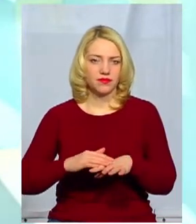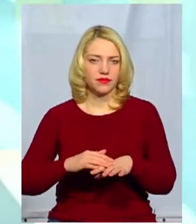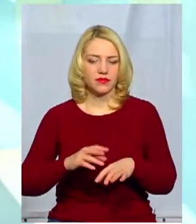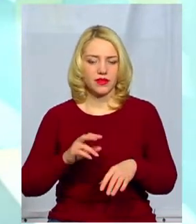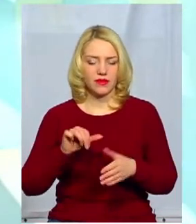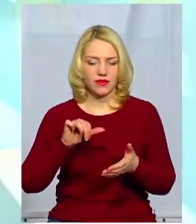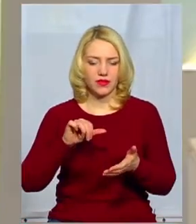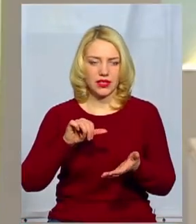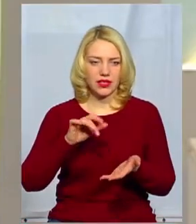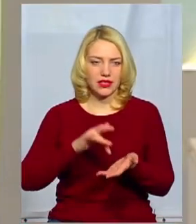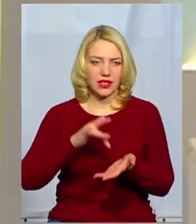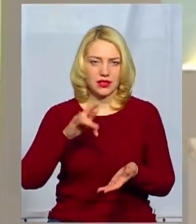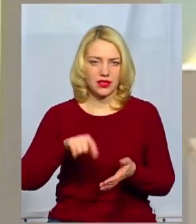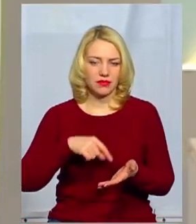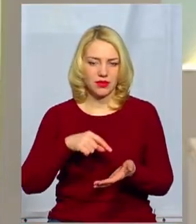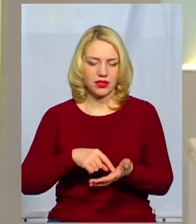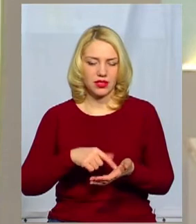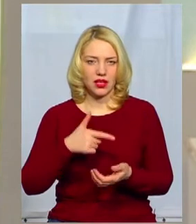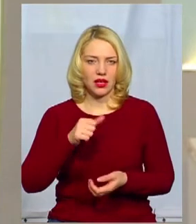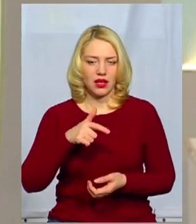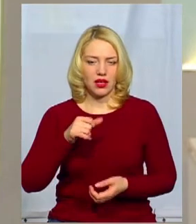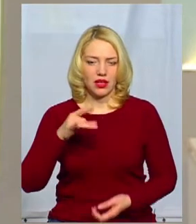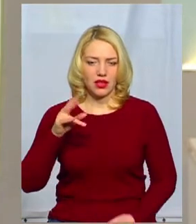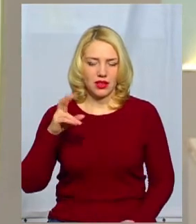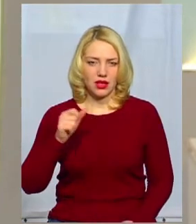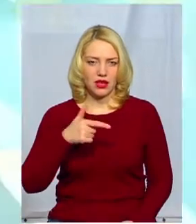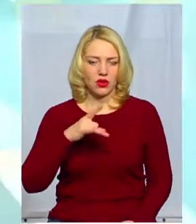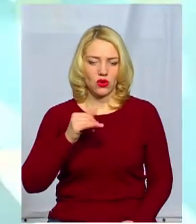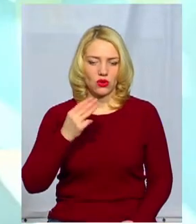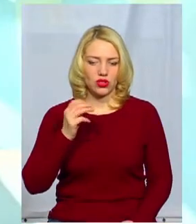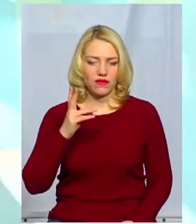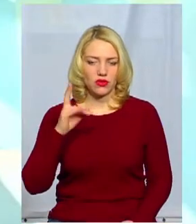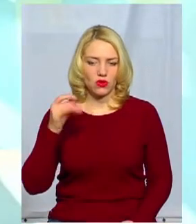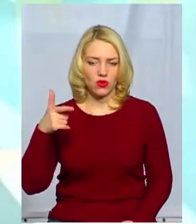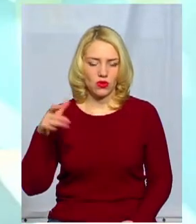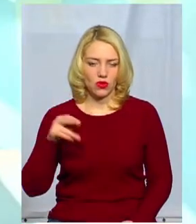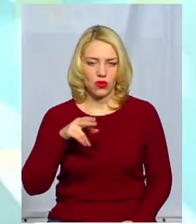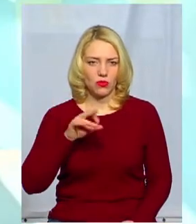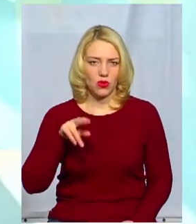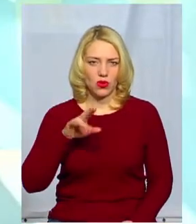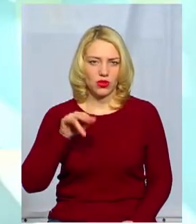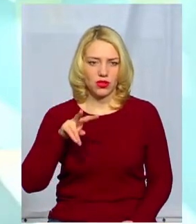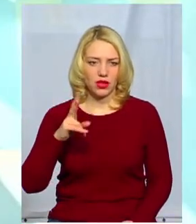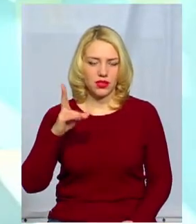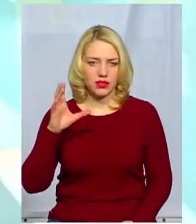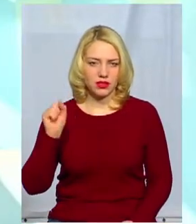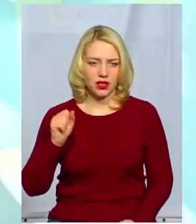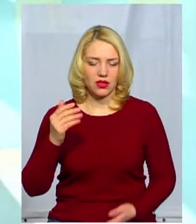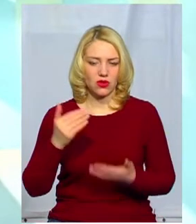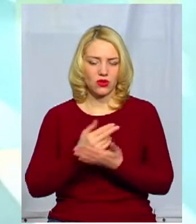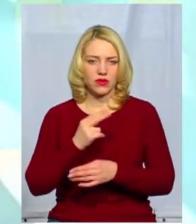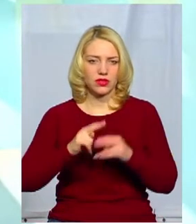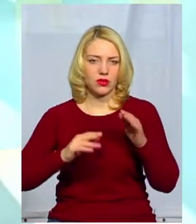наростають в центрі міста, там і вулиці і Гагаріна, і Грушевського, і Подільський, на жаль, і нові забудови по